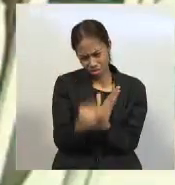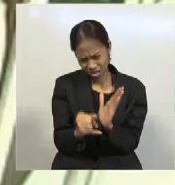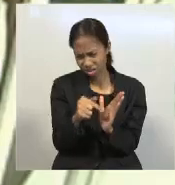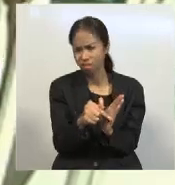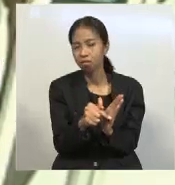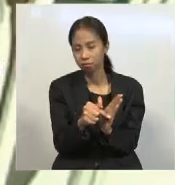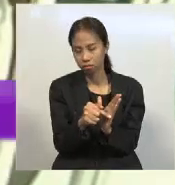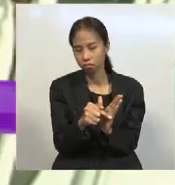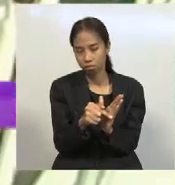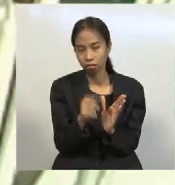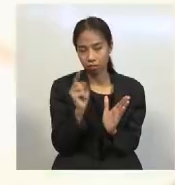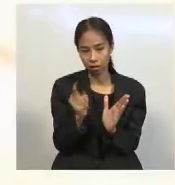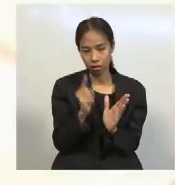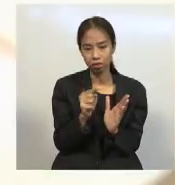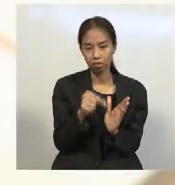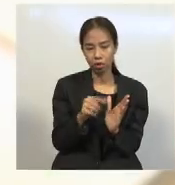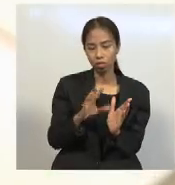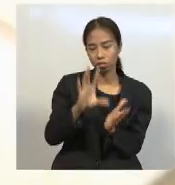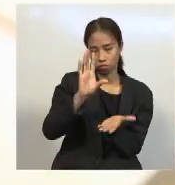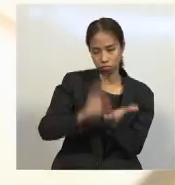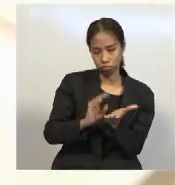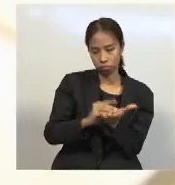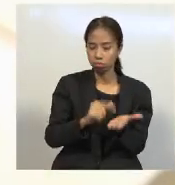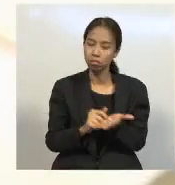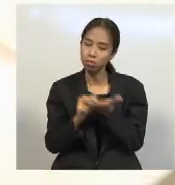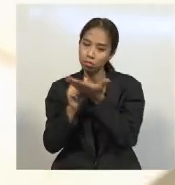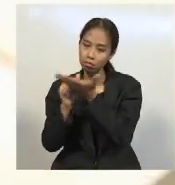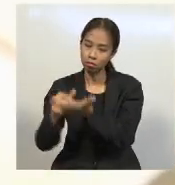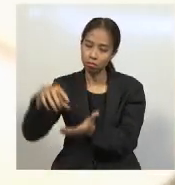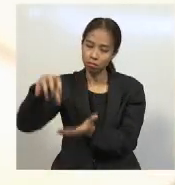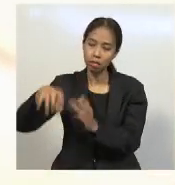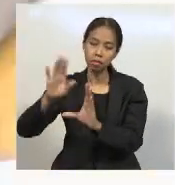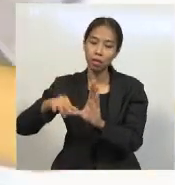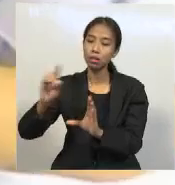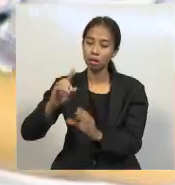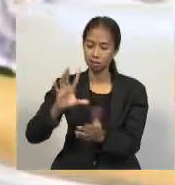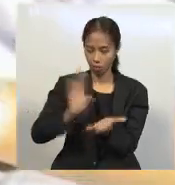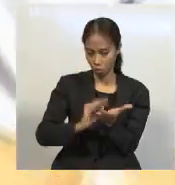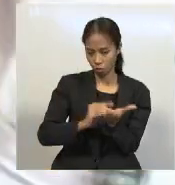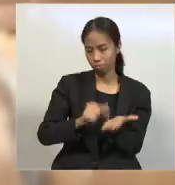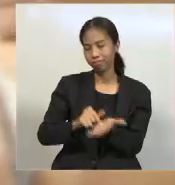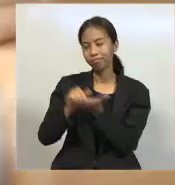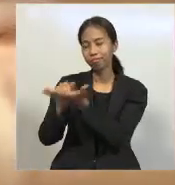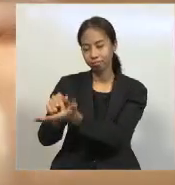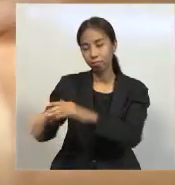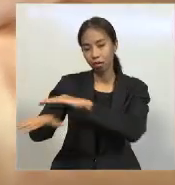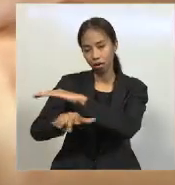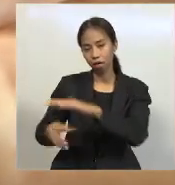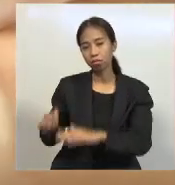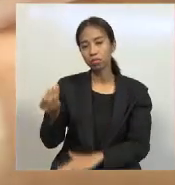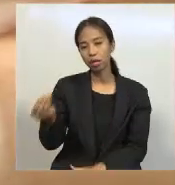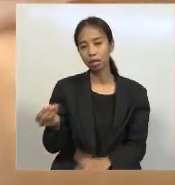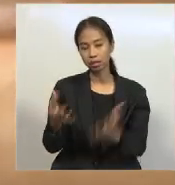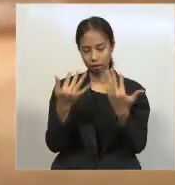าคารผิดประเภทโดยต้องไปให้ข้อมูลณสถานที่ที่ลงทะเบียนไว้นะคะวันนี้ก็เริ่มจ่ายกันวันแรกแล้วรัฐบา